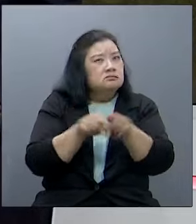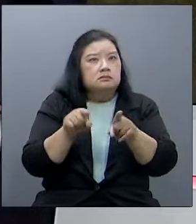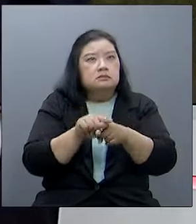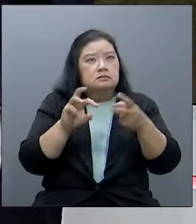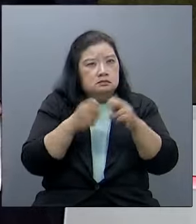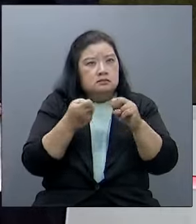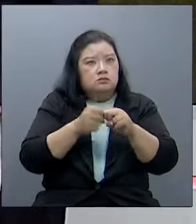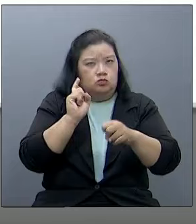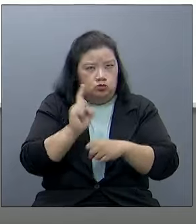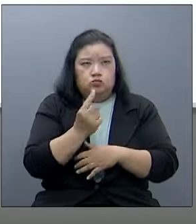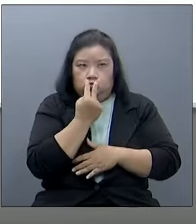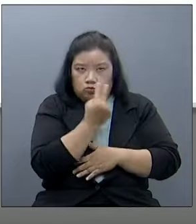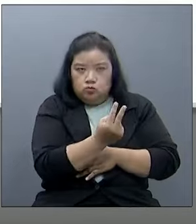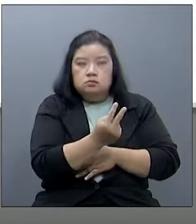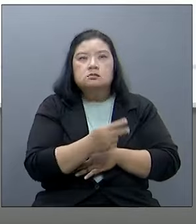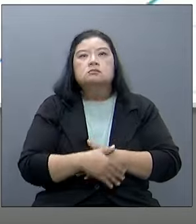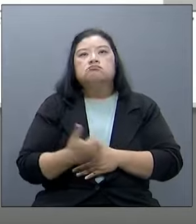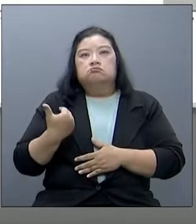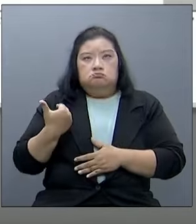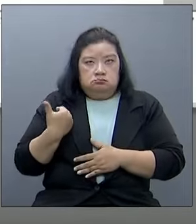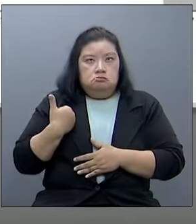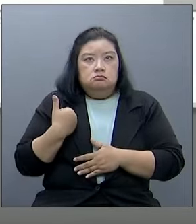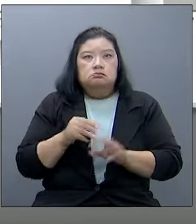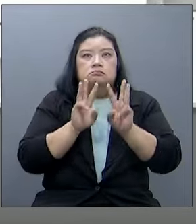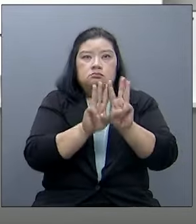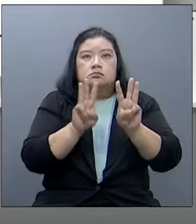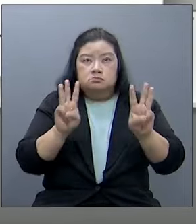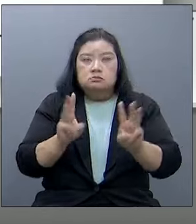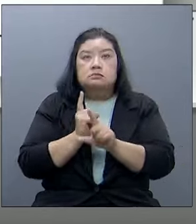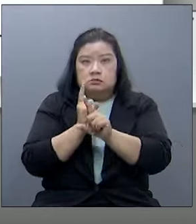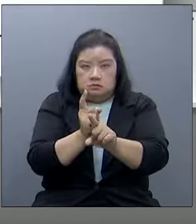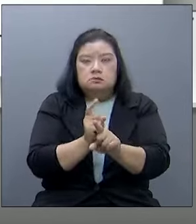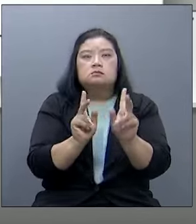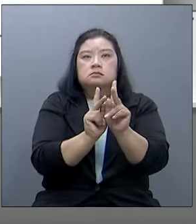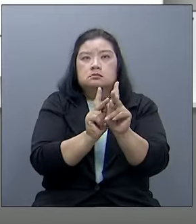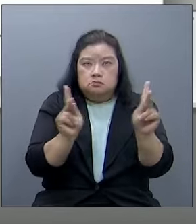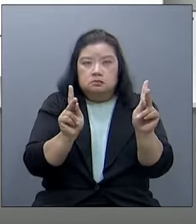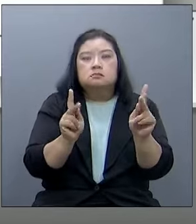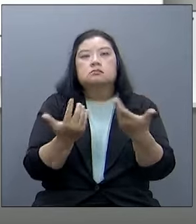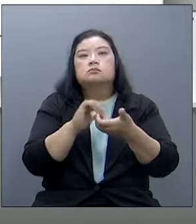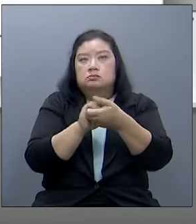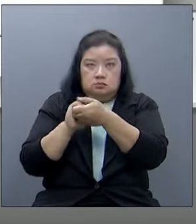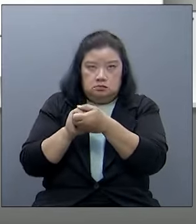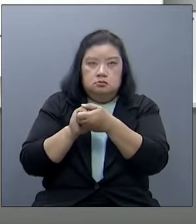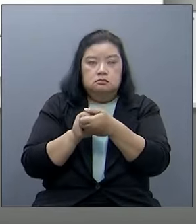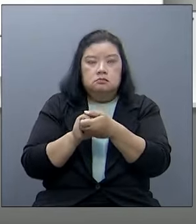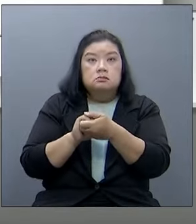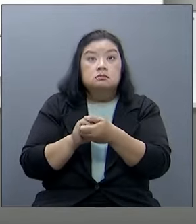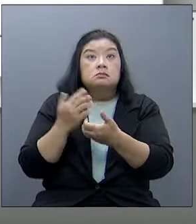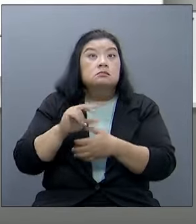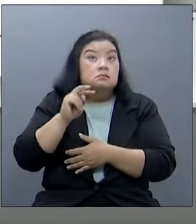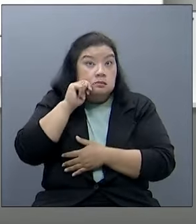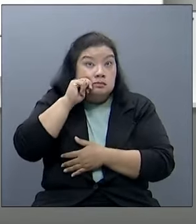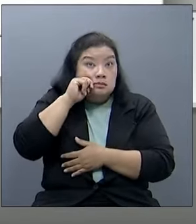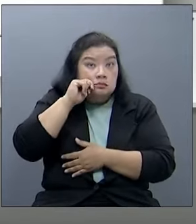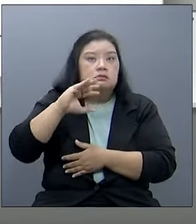ามกันเพราะว่าในเว็บไต์ของคณะกรรมการแ่น้ำของแ่งชาติทฉนเข้าไปเช็คข้มูลมาก็